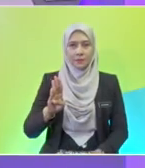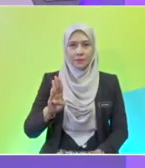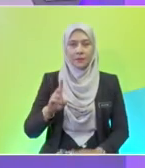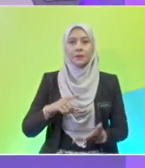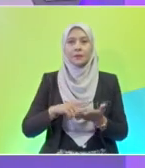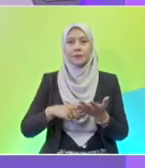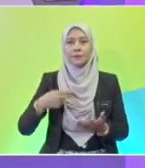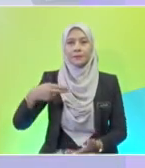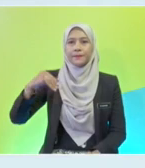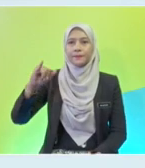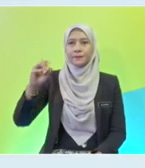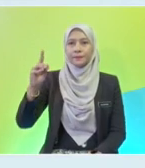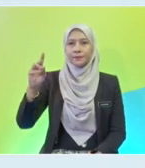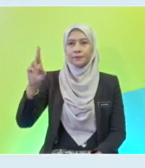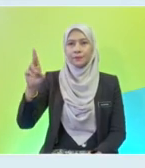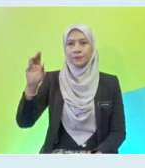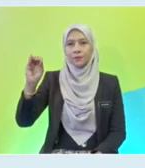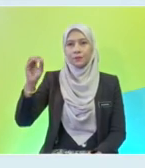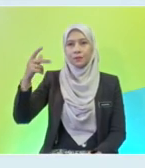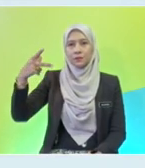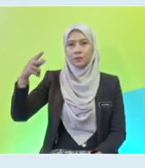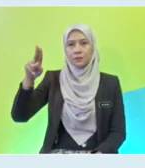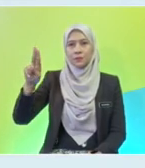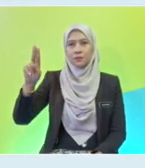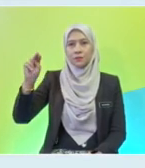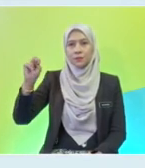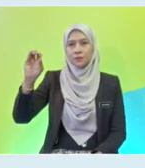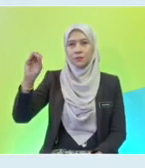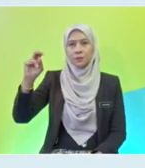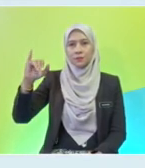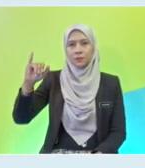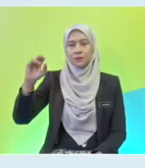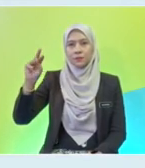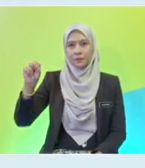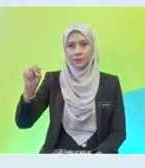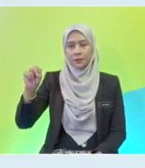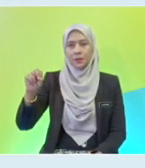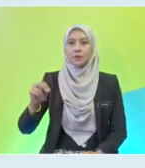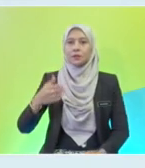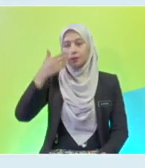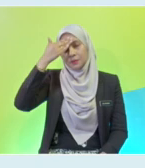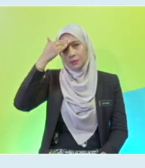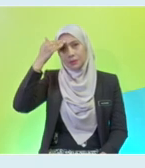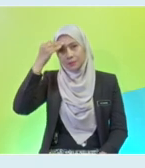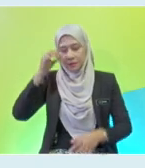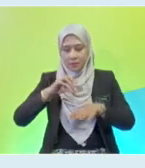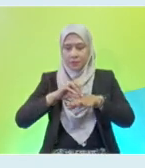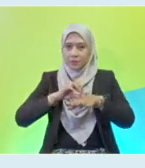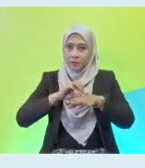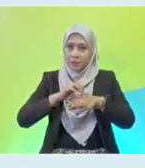hidroquinon menyebabkan kulit menjadi hyper sensitif dan juga mengurangkan